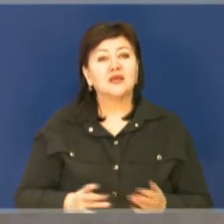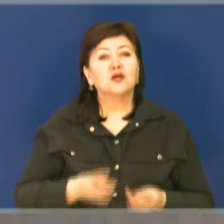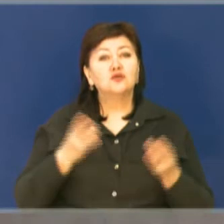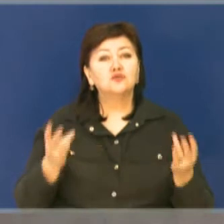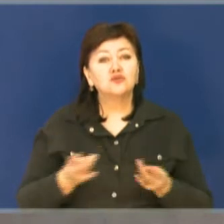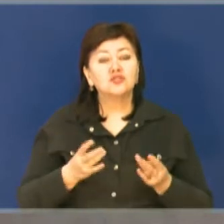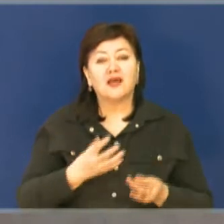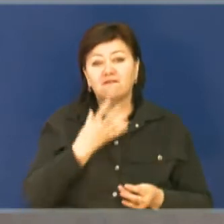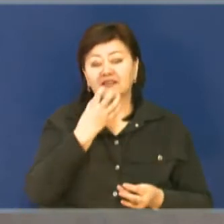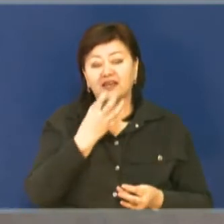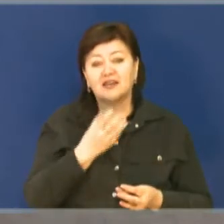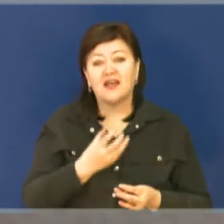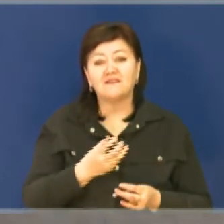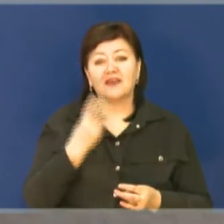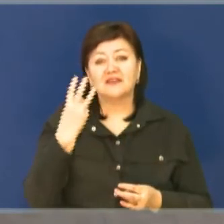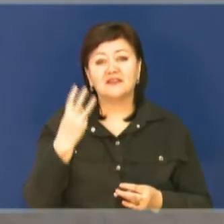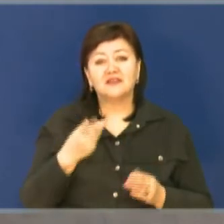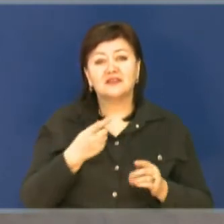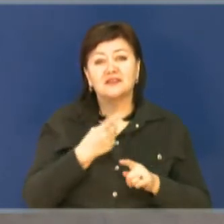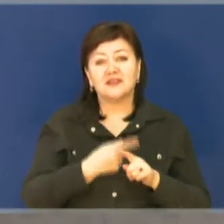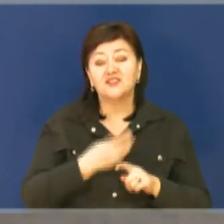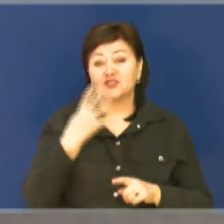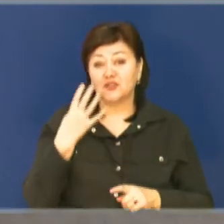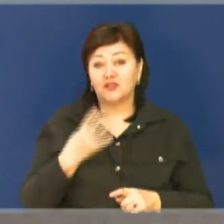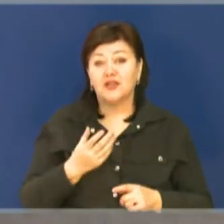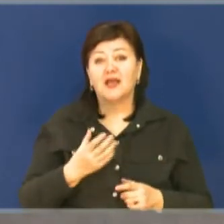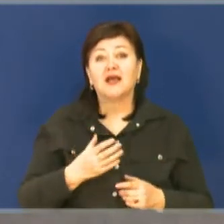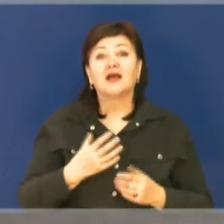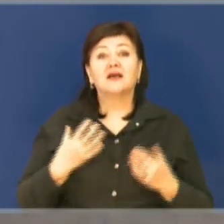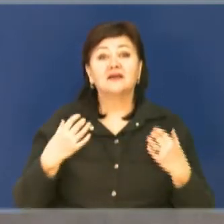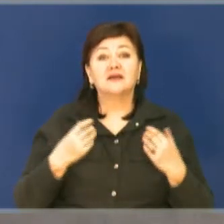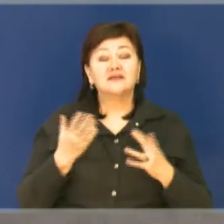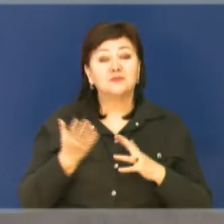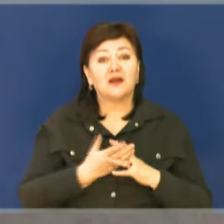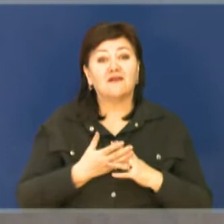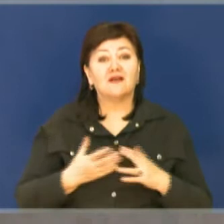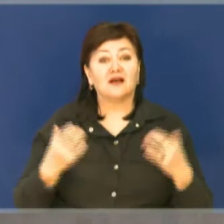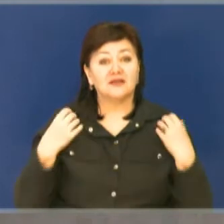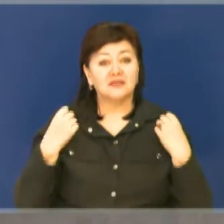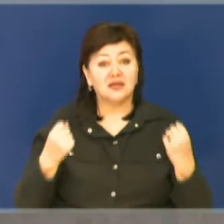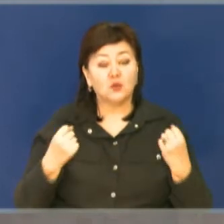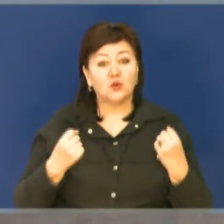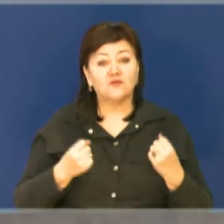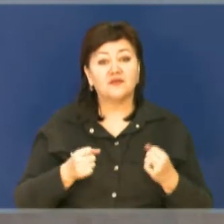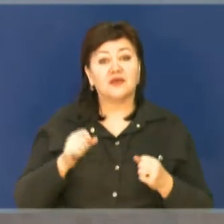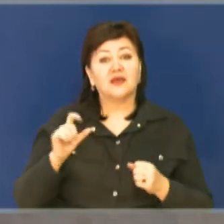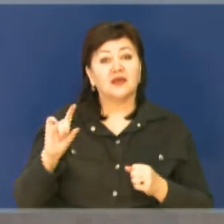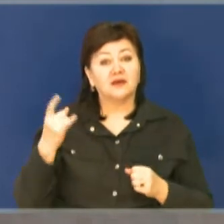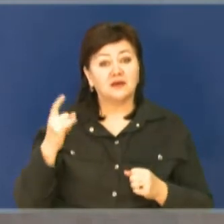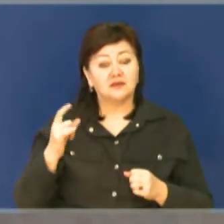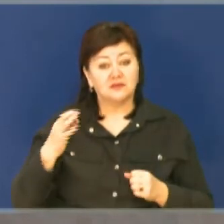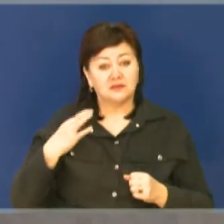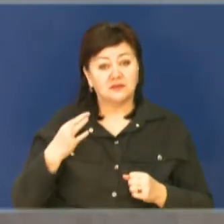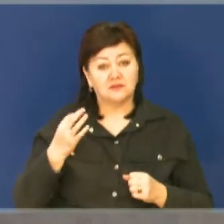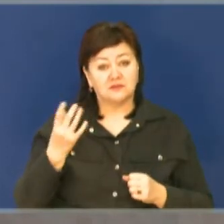Необходима фотография 3x4 в электронном формате. Справка о состоянии здоровья ребенка – это формы 026-086, которые